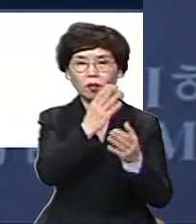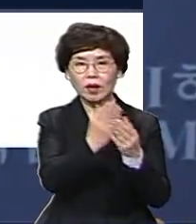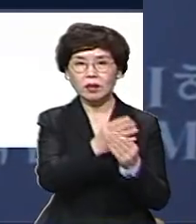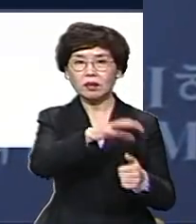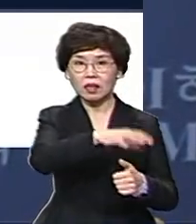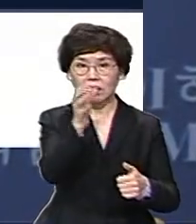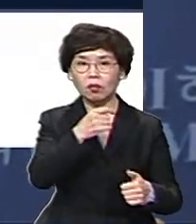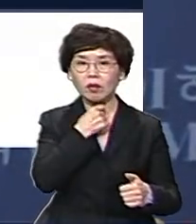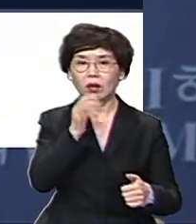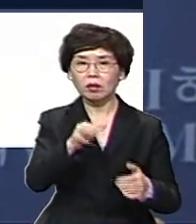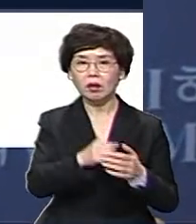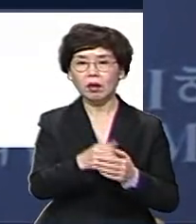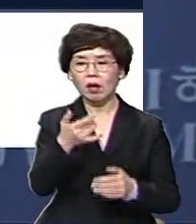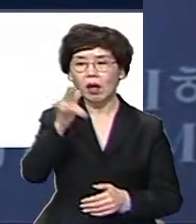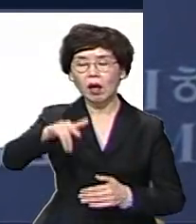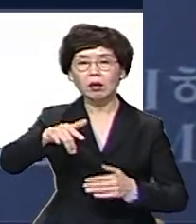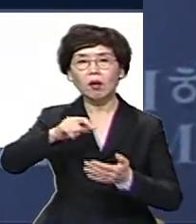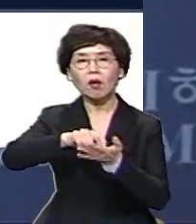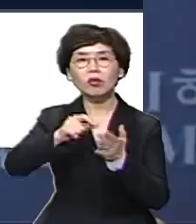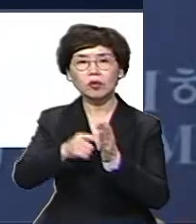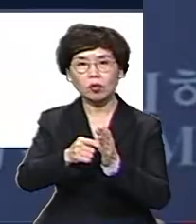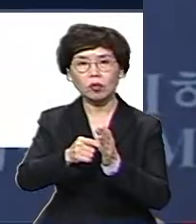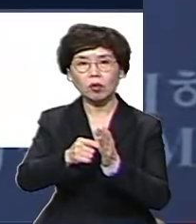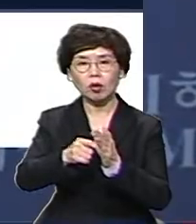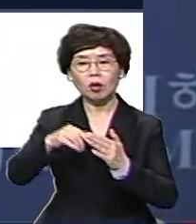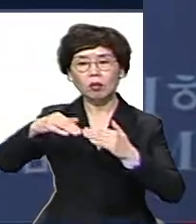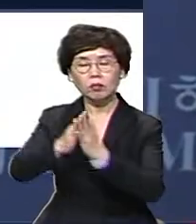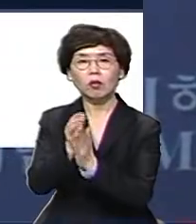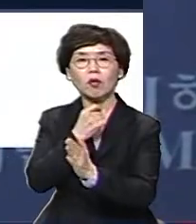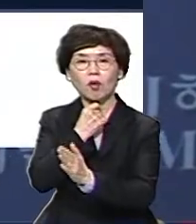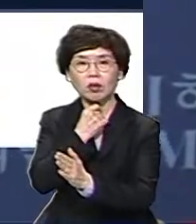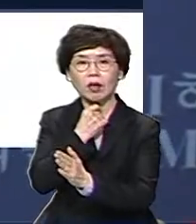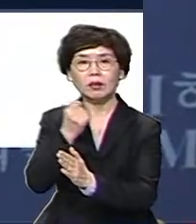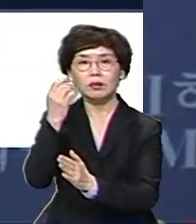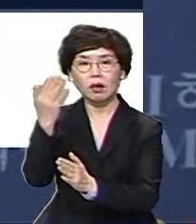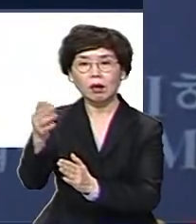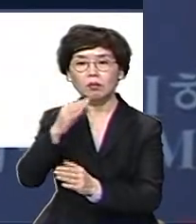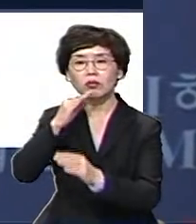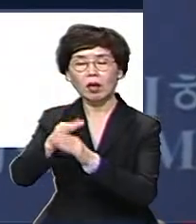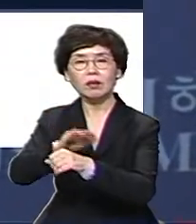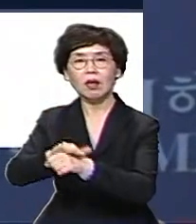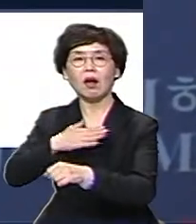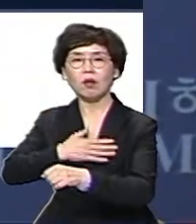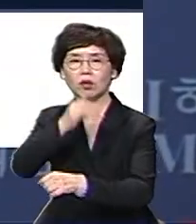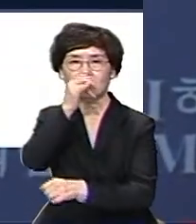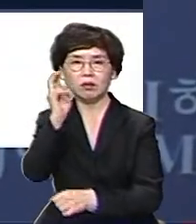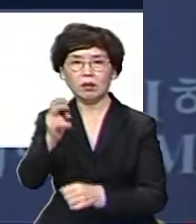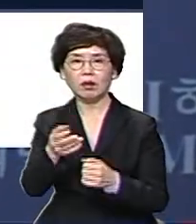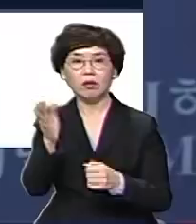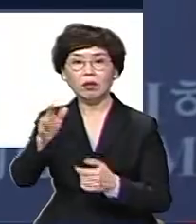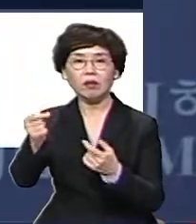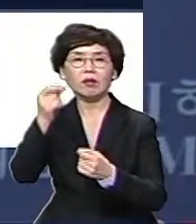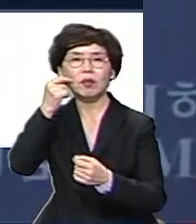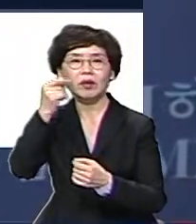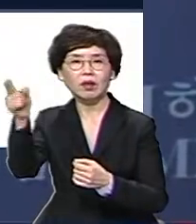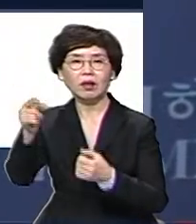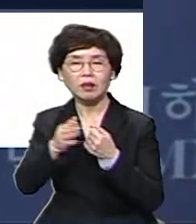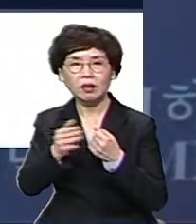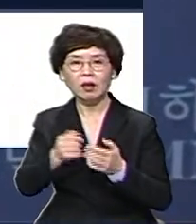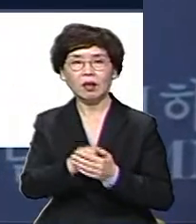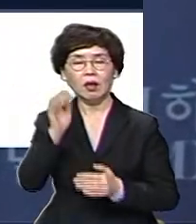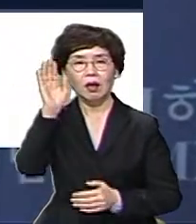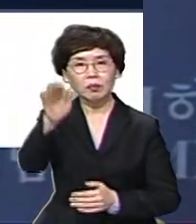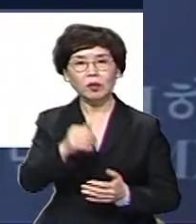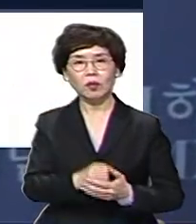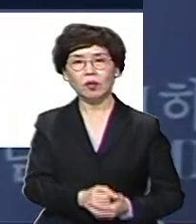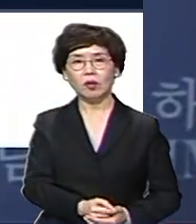어느 정도 비핵화할 수 있냐? 그에 대해서 이제는 북한을 잘 알고 있기 때문에 그것을 할 수 없는 그런 입장입니다.